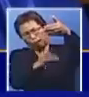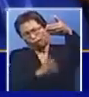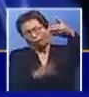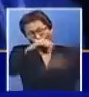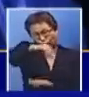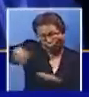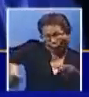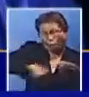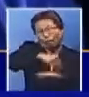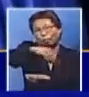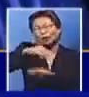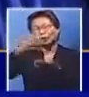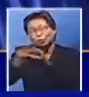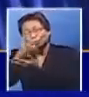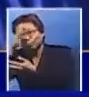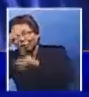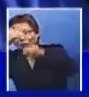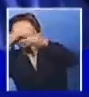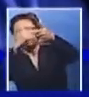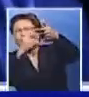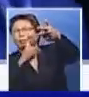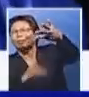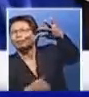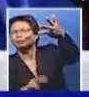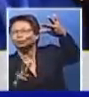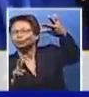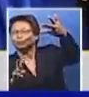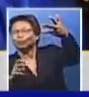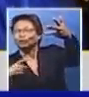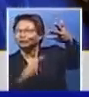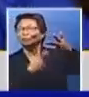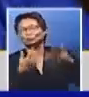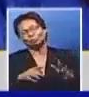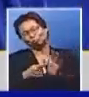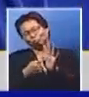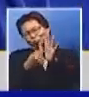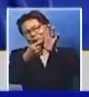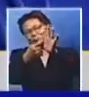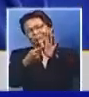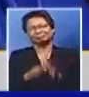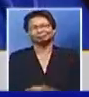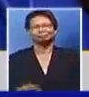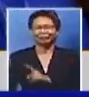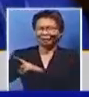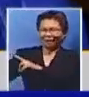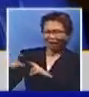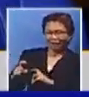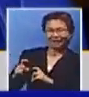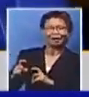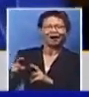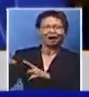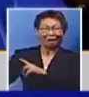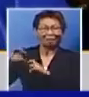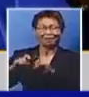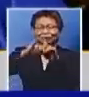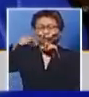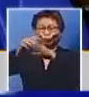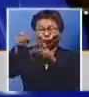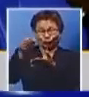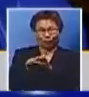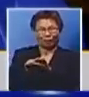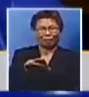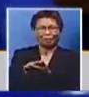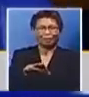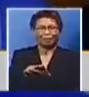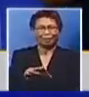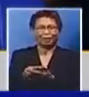transformasi dan juga inovasi yang telah kita tonjolkan. Hadiah RM1 juta ini selain daripada kita